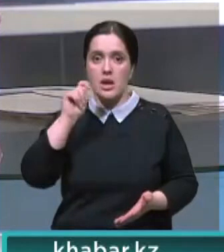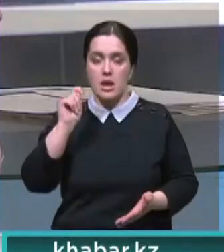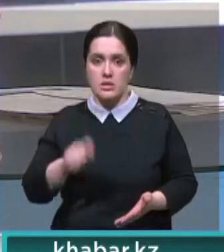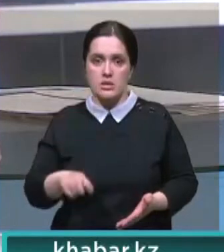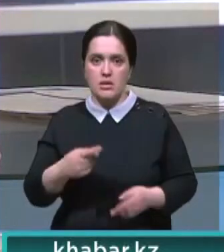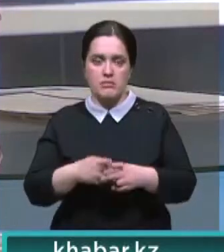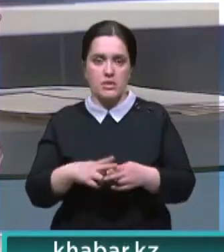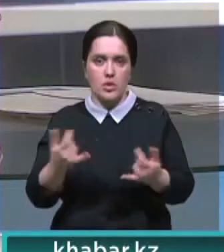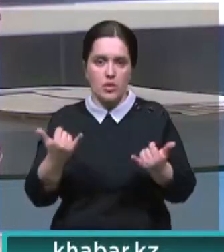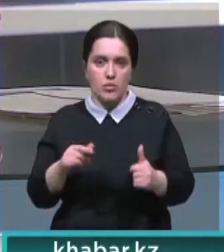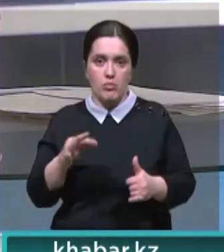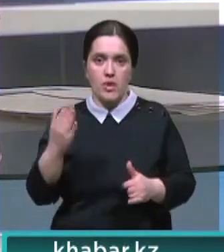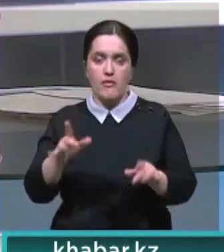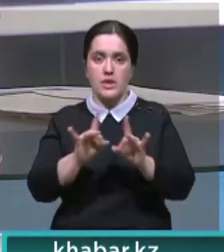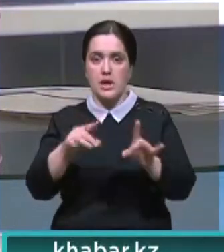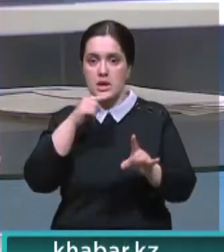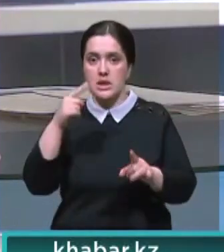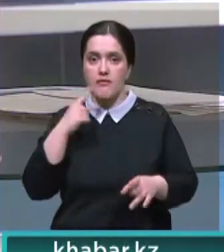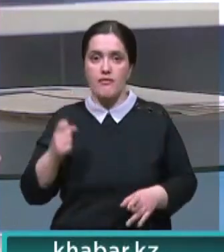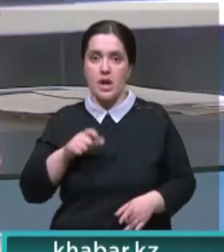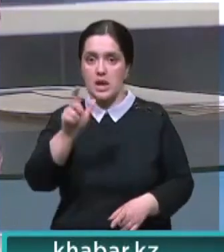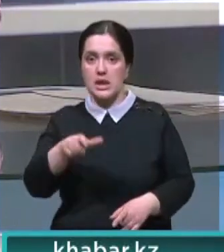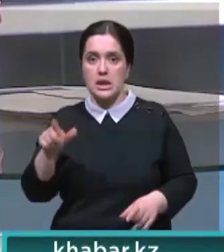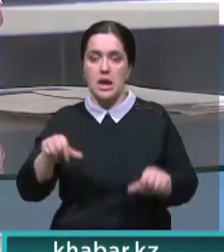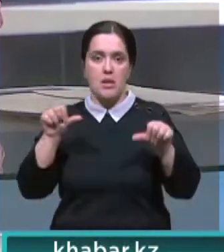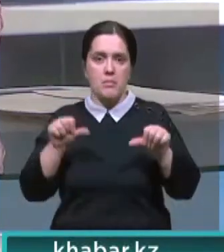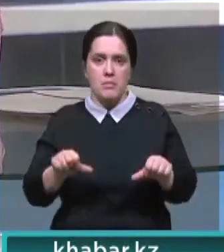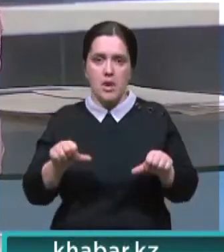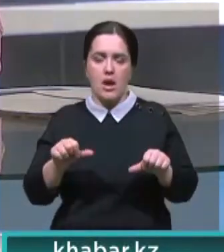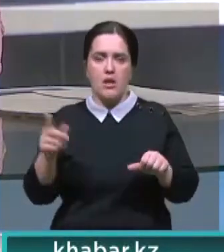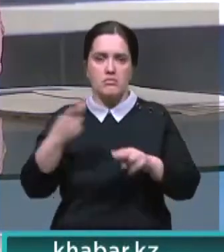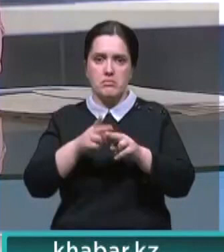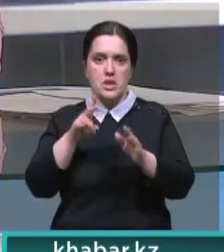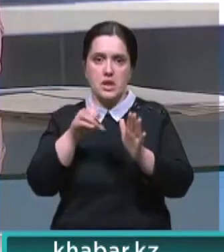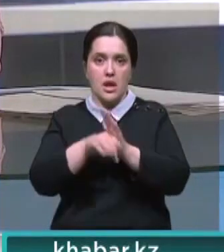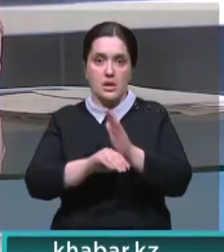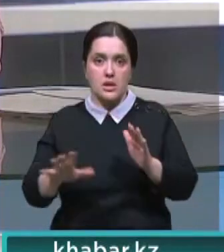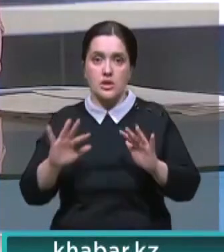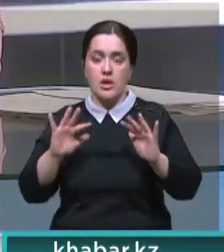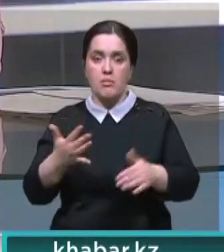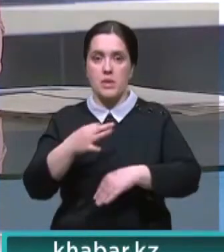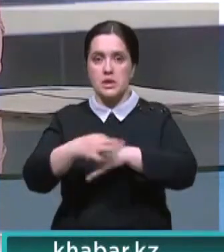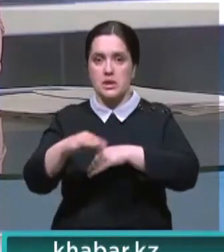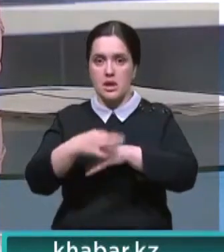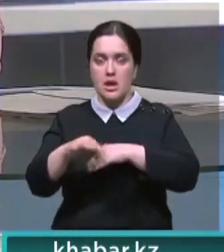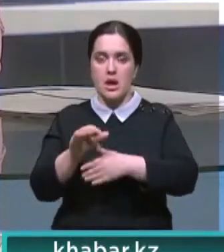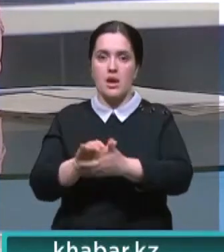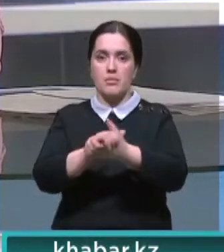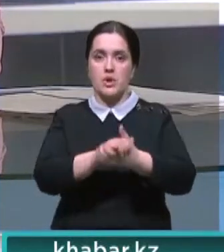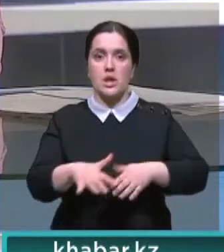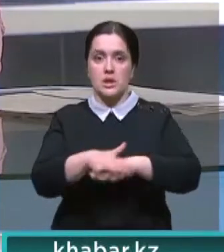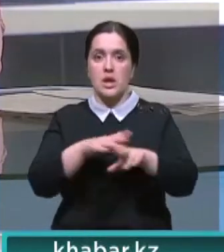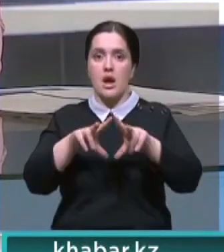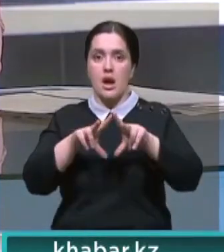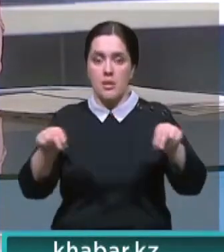Москвы беспрецедентен. По его словам, российские военные не имеют никакого отношения к произошедшим зверствам по отношению к мирному населению